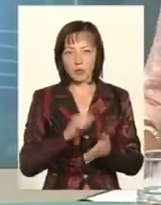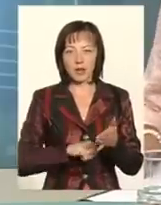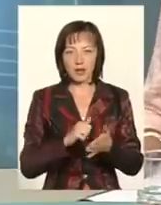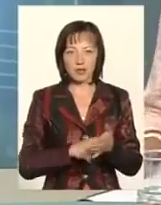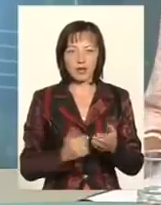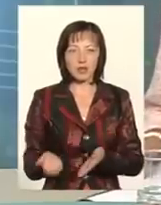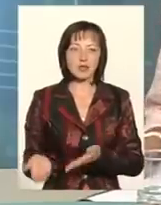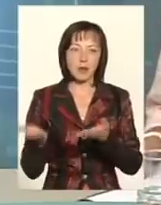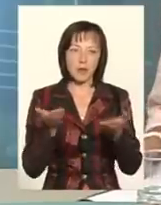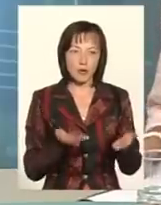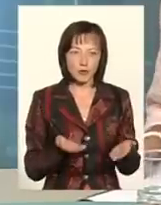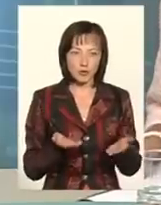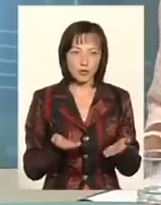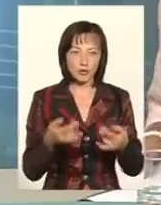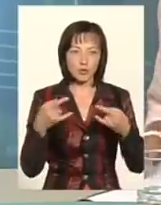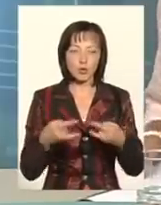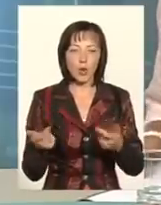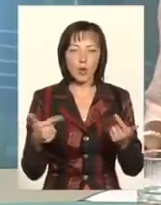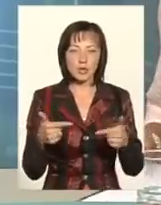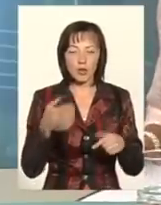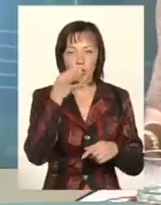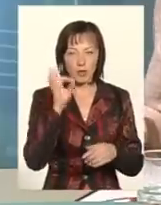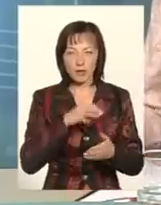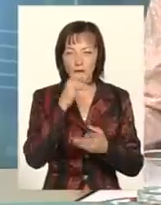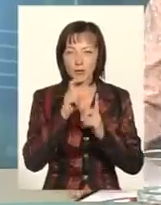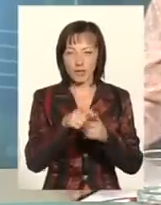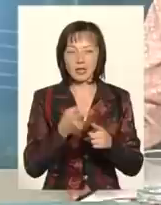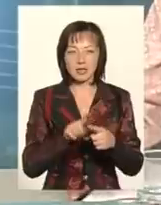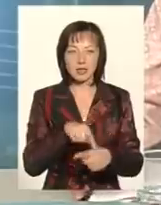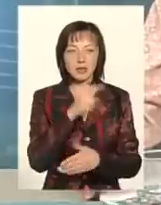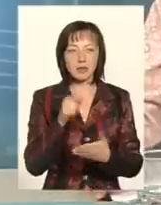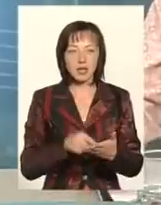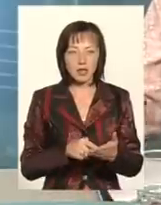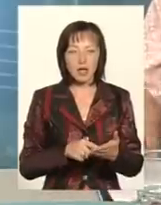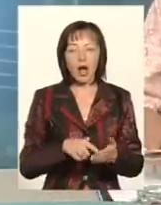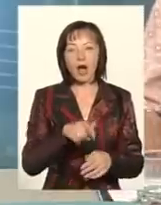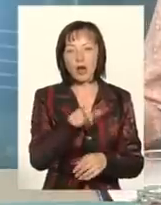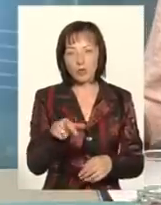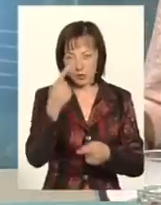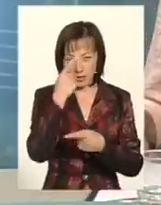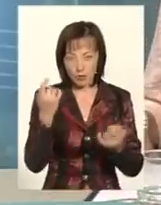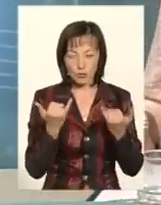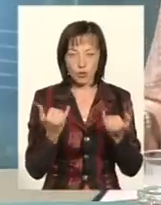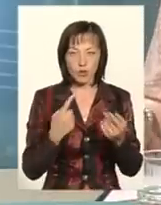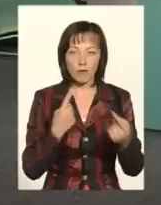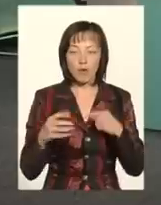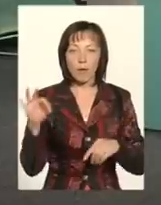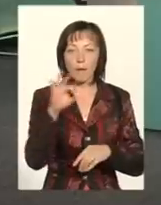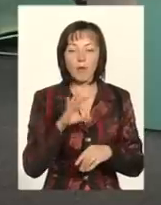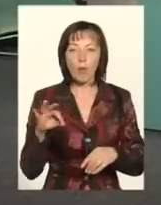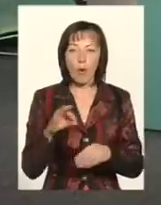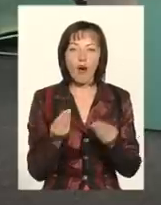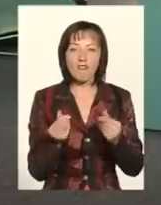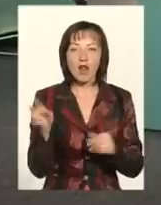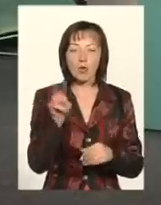для запрошення в студію гостей які компетентні відповідати на ці запитання а телеглядачам нагадаю що сьогодні ми говоримо про